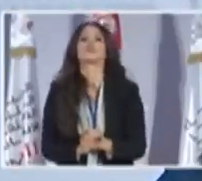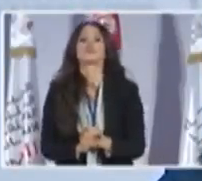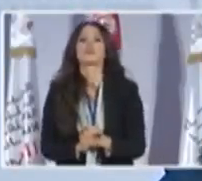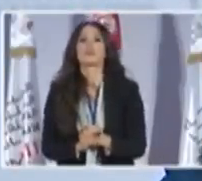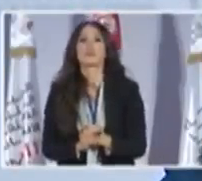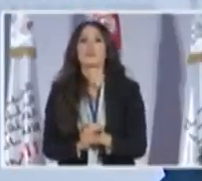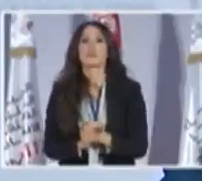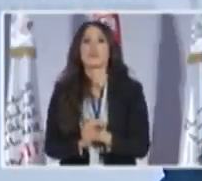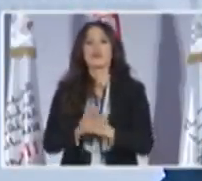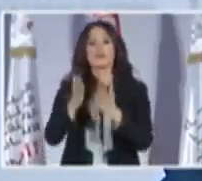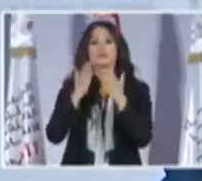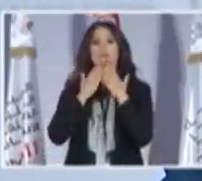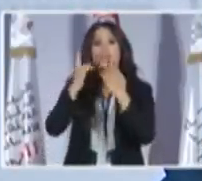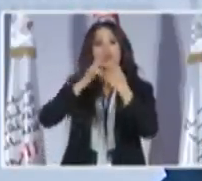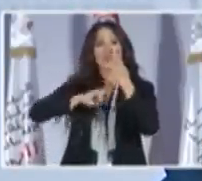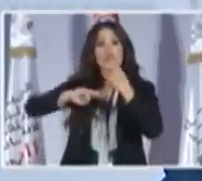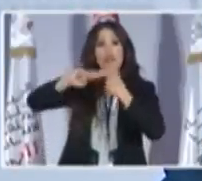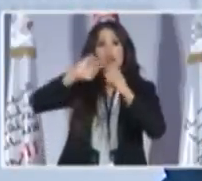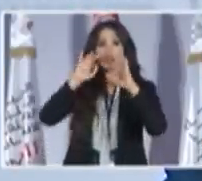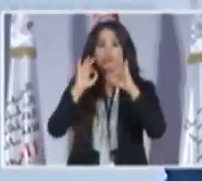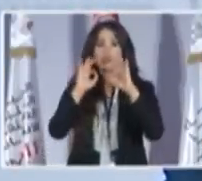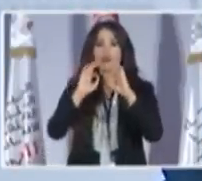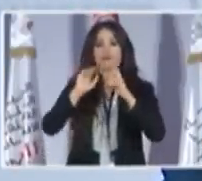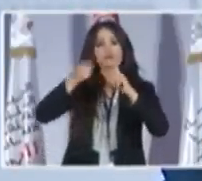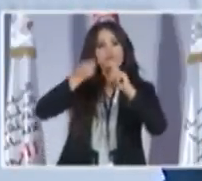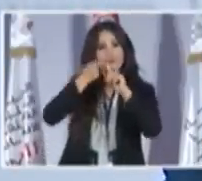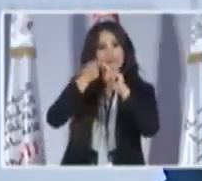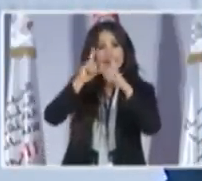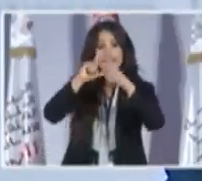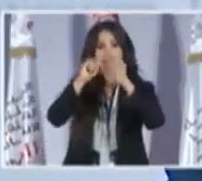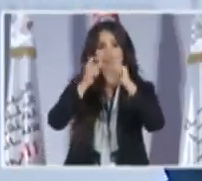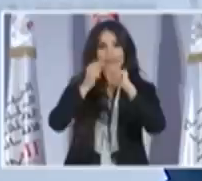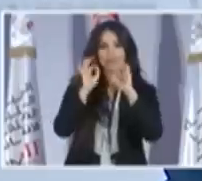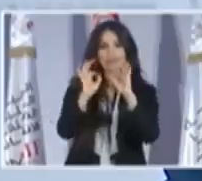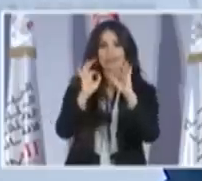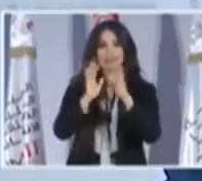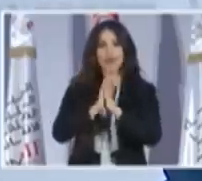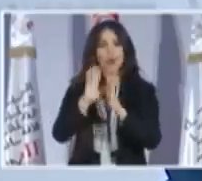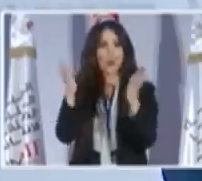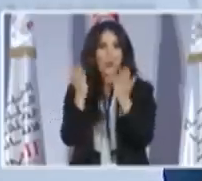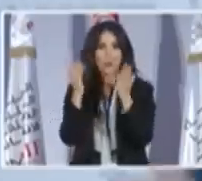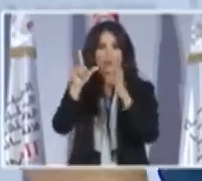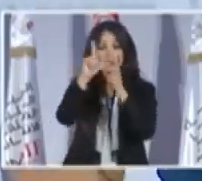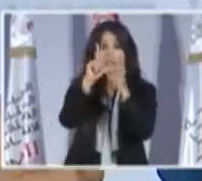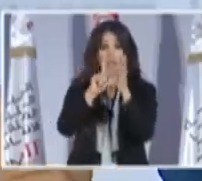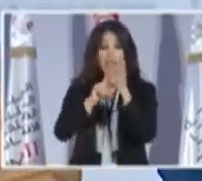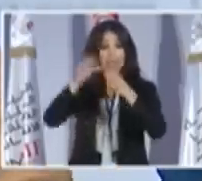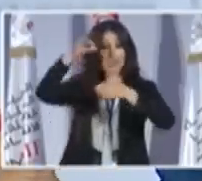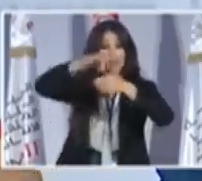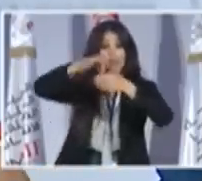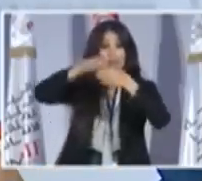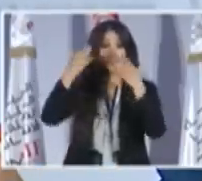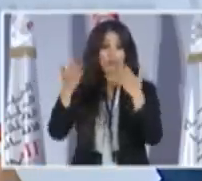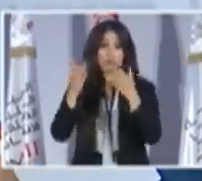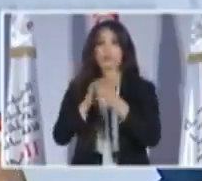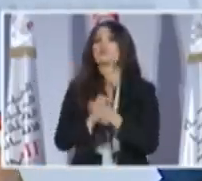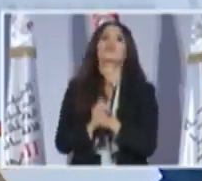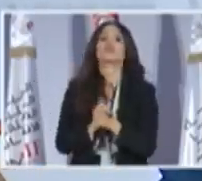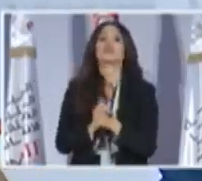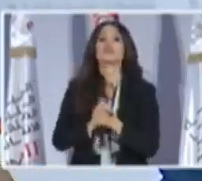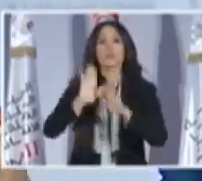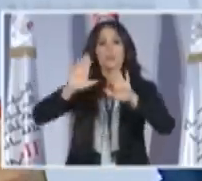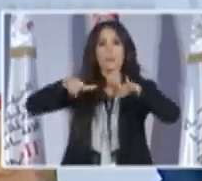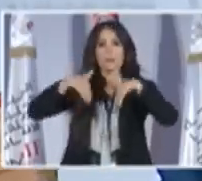شكرا لك لكن اه وضع حاجه راي المساله هي القانون الانتخابي واحده ومن بعد في